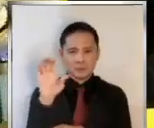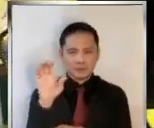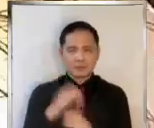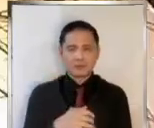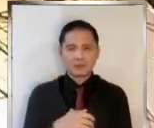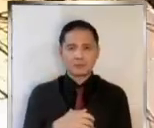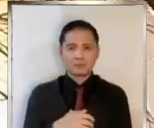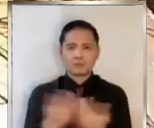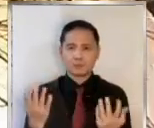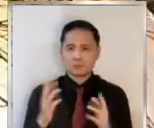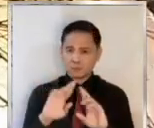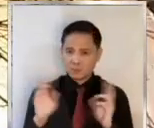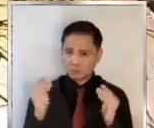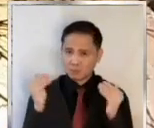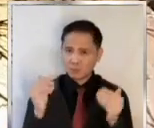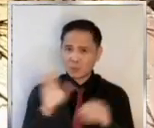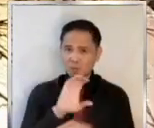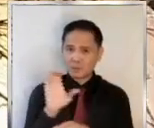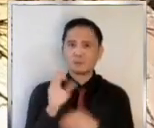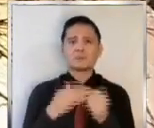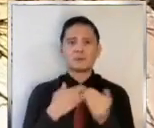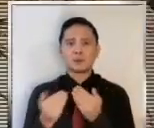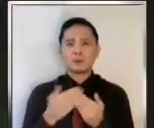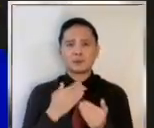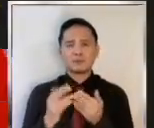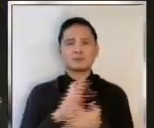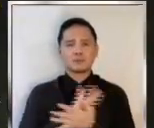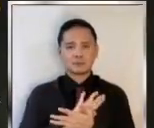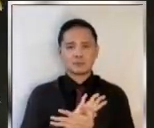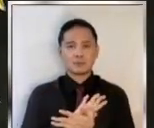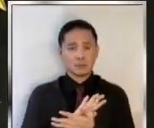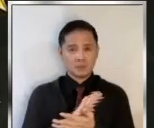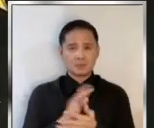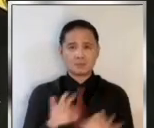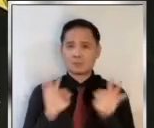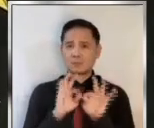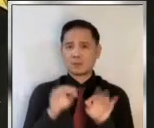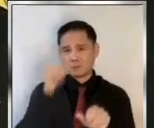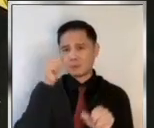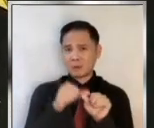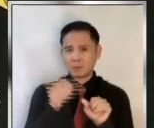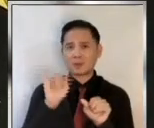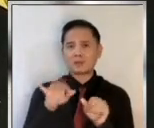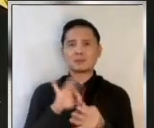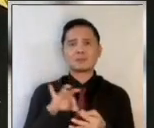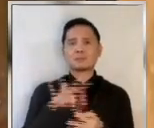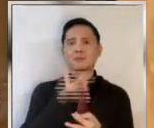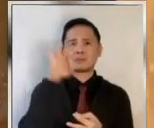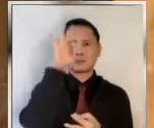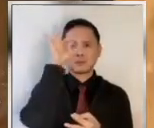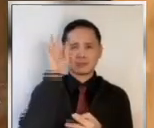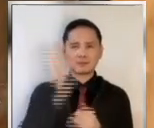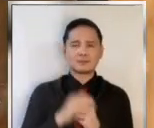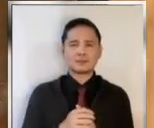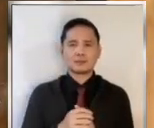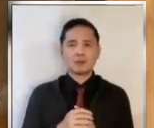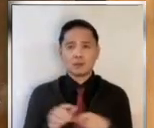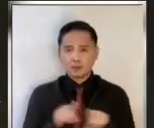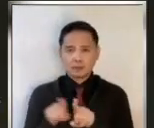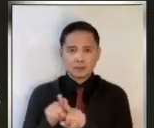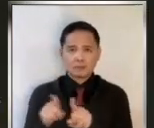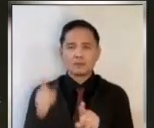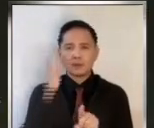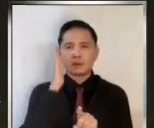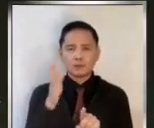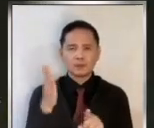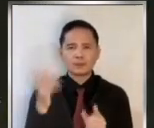COVID-19 pandemic, hindi raw ito dahilan para kalimutan natin ang diwa ng Pasko. Katunayan lalo pa raw nabigyan ng mas makabuluhan at malalim na kahulugan